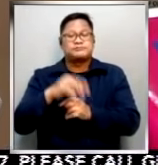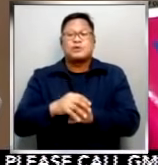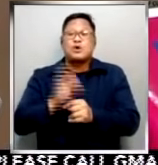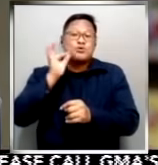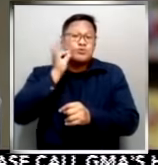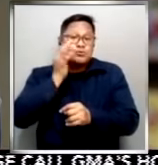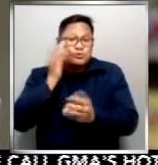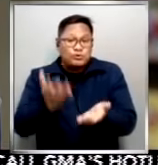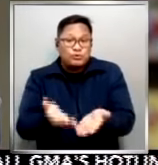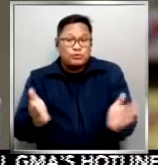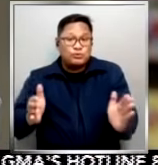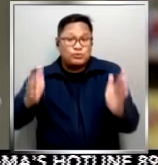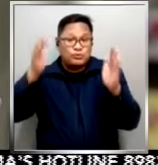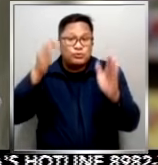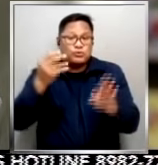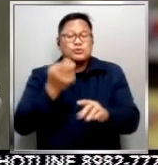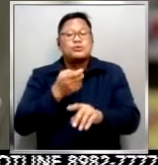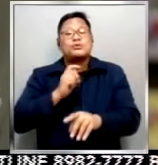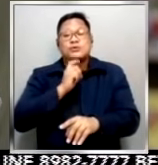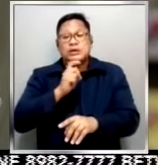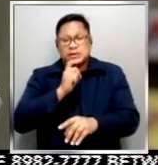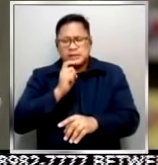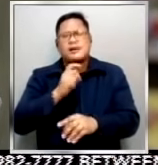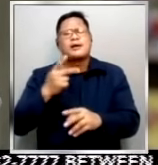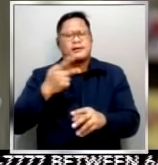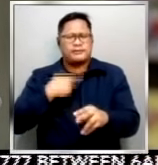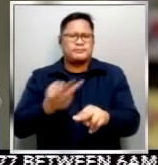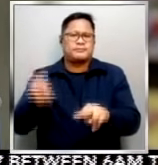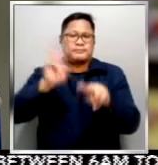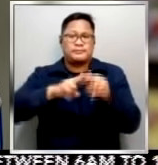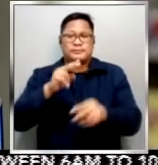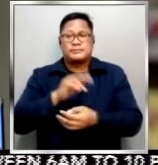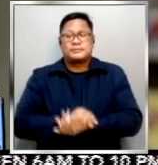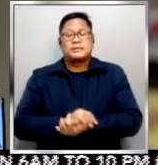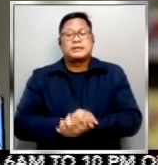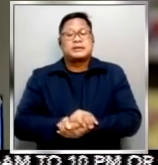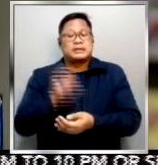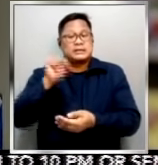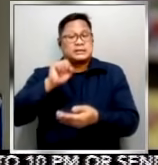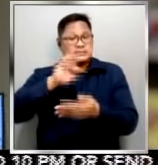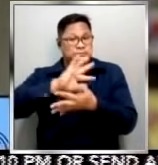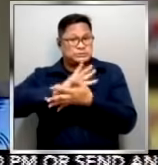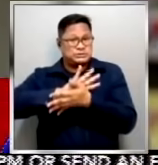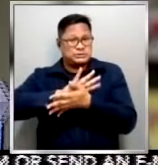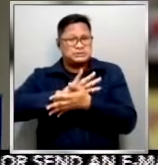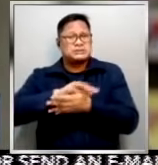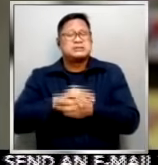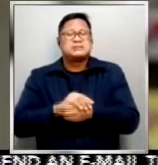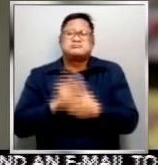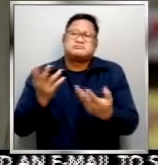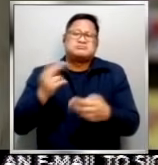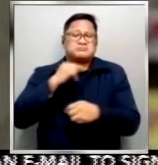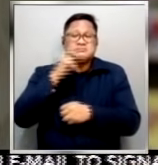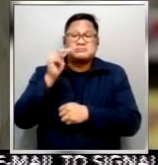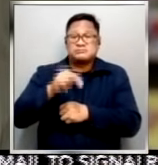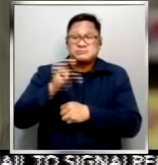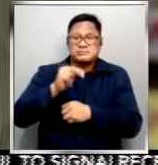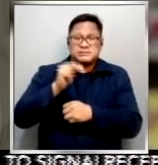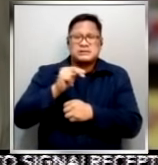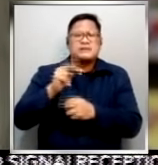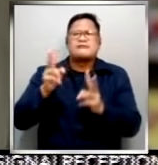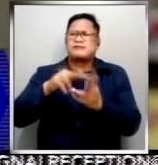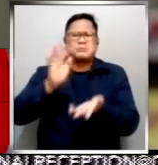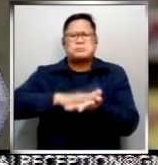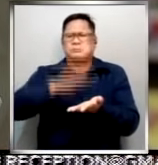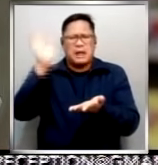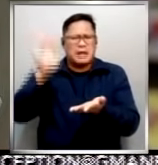pack. Dahil lang din sa pandemic. Siyempre, hindi na natin kailangan ng magarbong handaan basta malakas po yung katawan